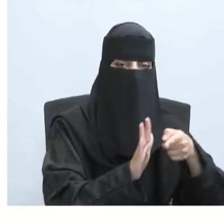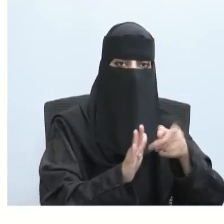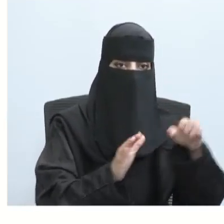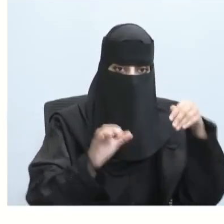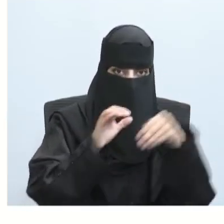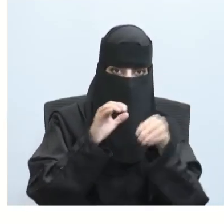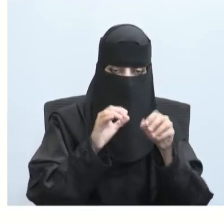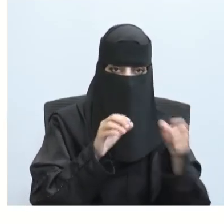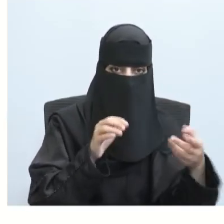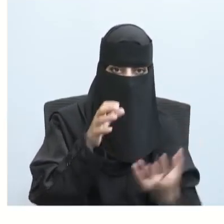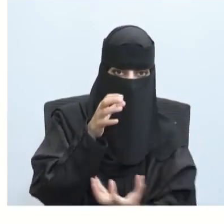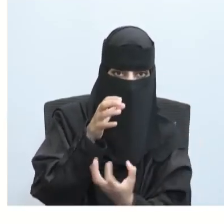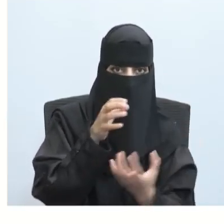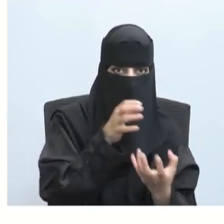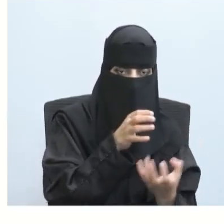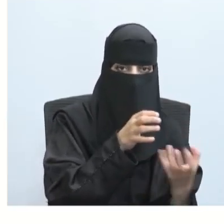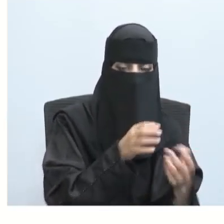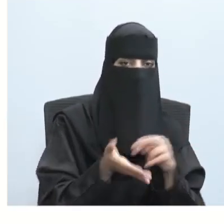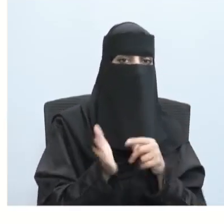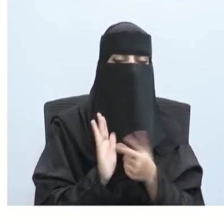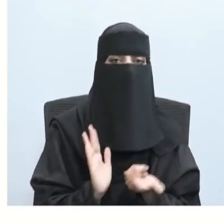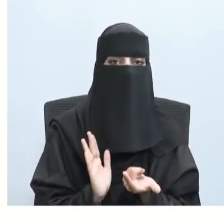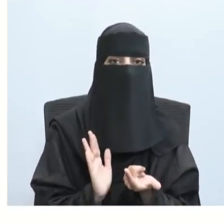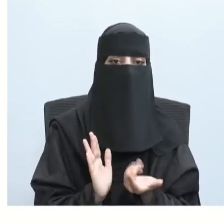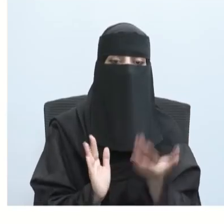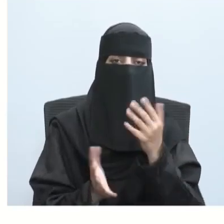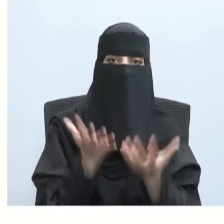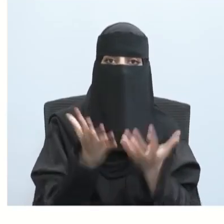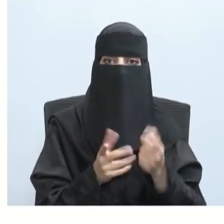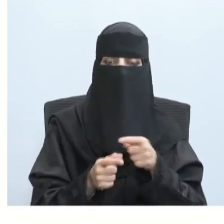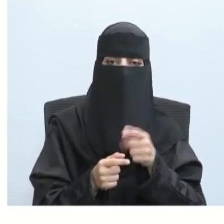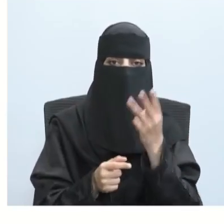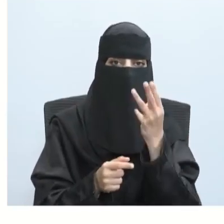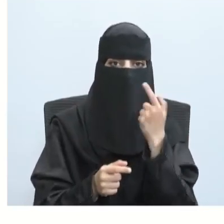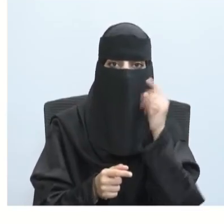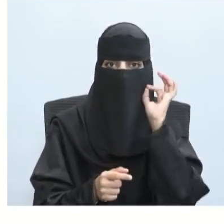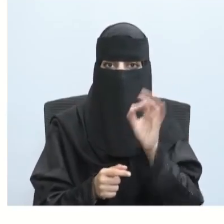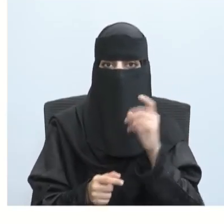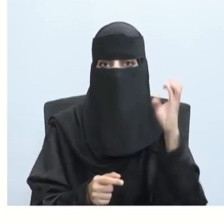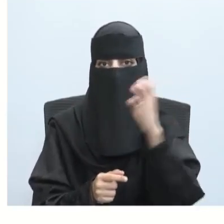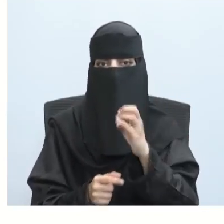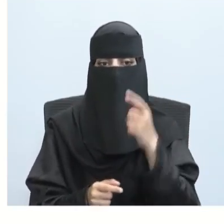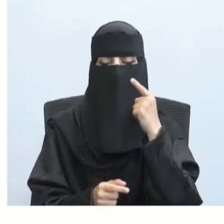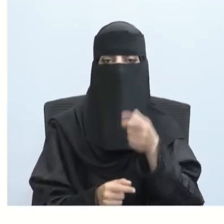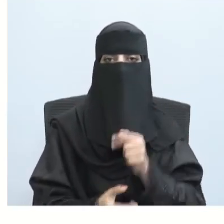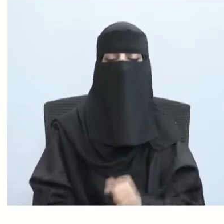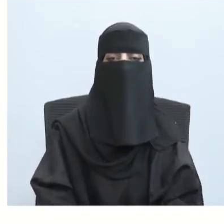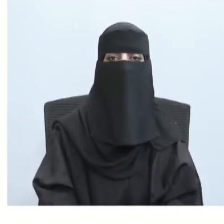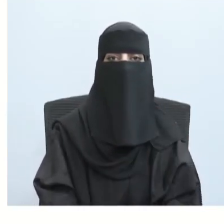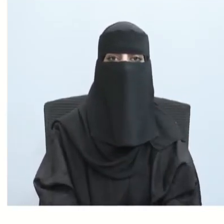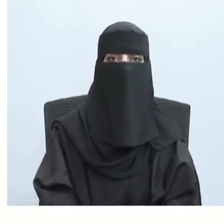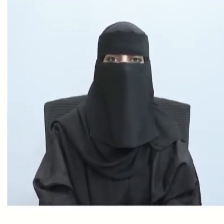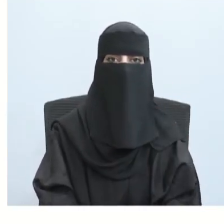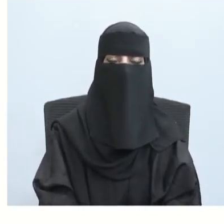كل من الجليد والماء والسائل قارن بين هذه الدقائق الثلاثه التي تستطيع الاجابه عن هذا التساؤل